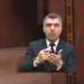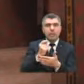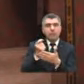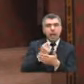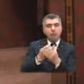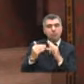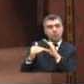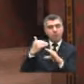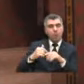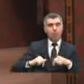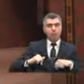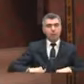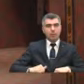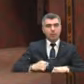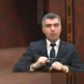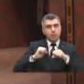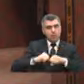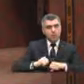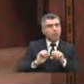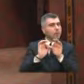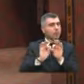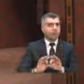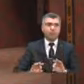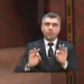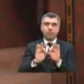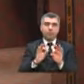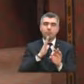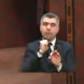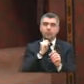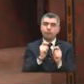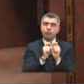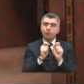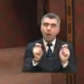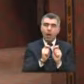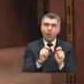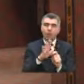جانا، وما لبيناش طلب ديال أي جريدة أو سيت إلكتروني.